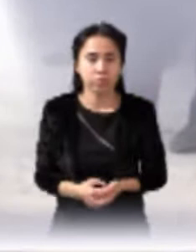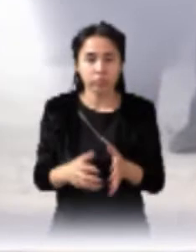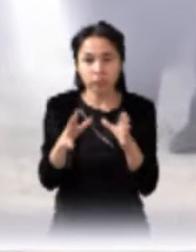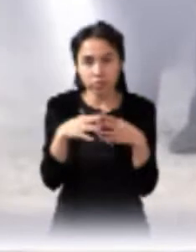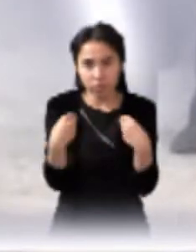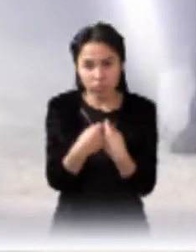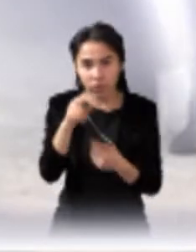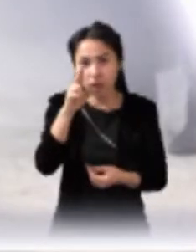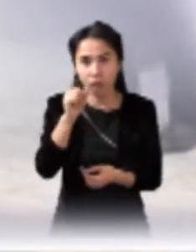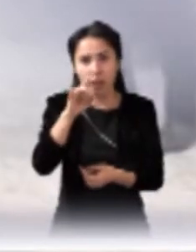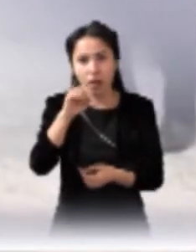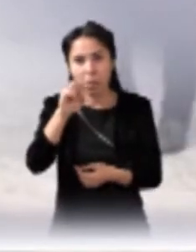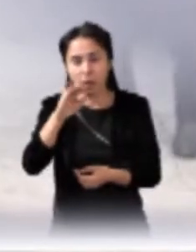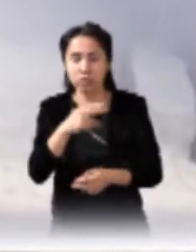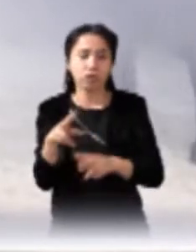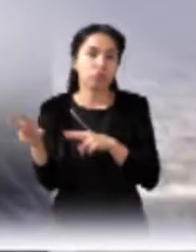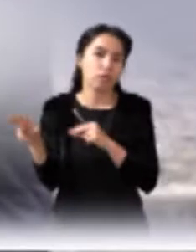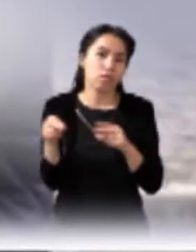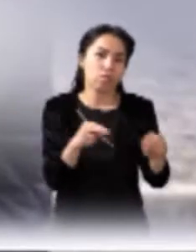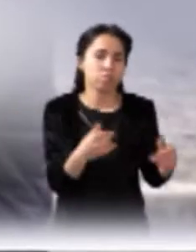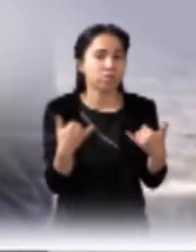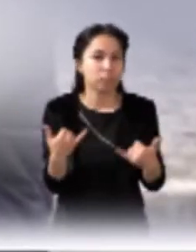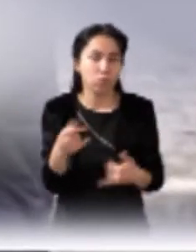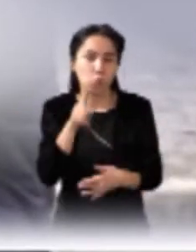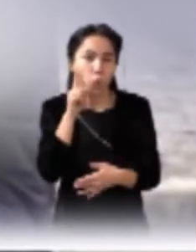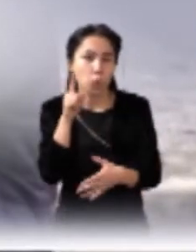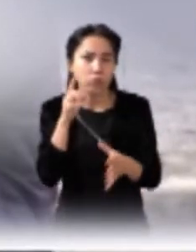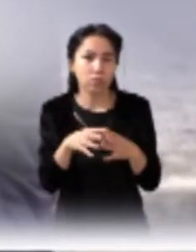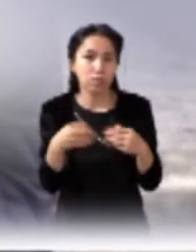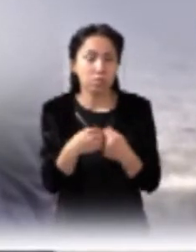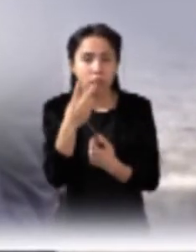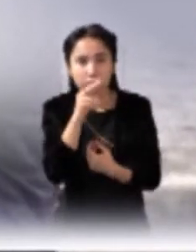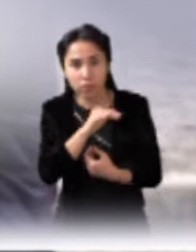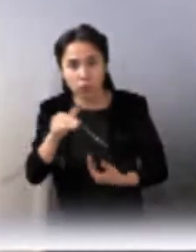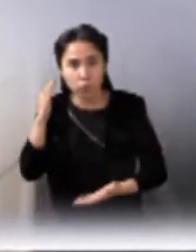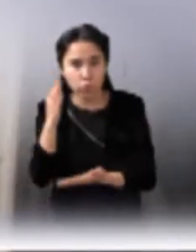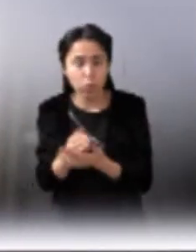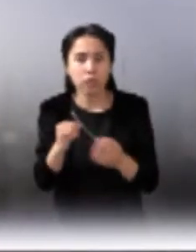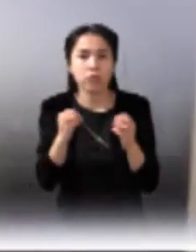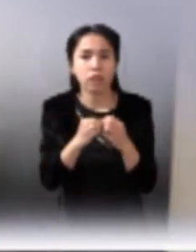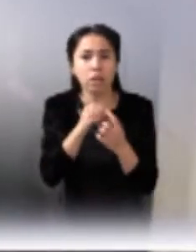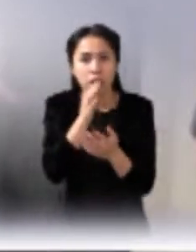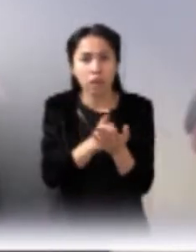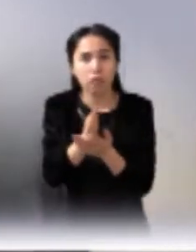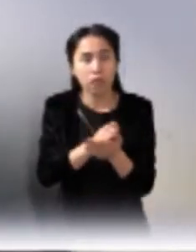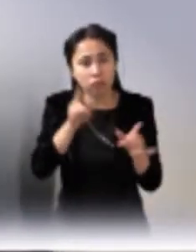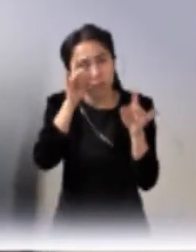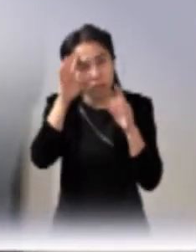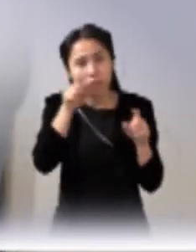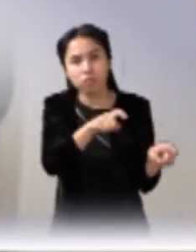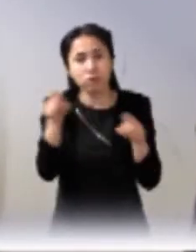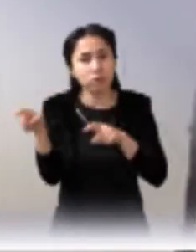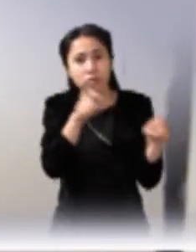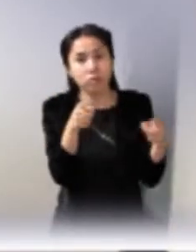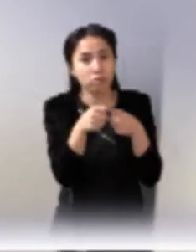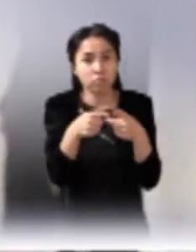Семья Карабаевых – одна из счастливых новоселов сегодня. Молодая семья, имеющая двоих детей, 10 лет мыкалась по съемным квартирам. И вот